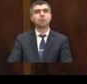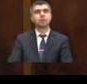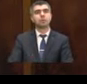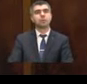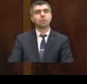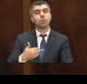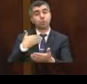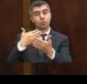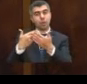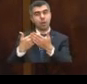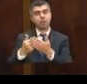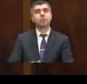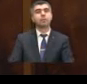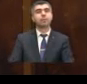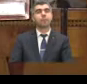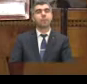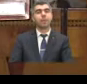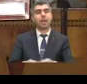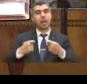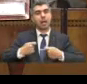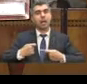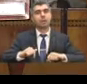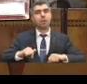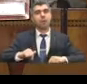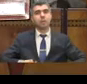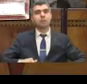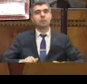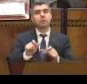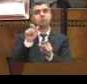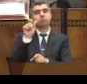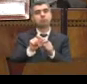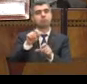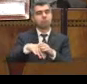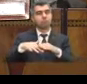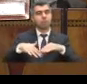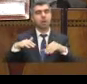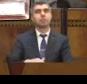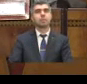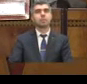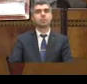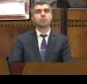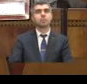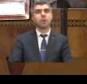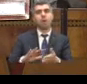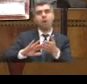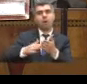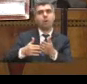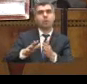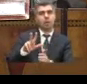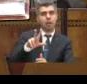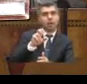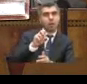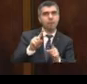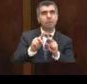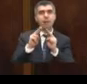السيد الرئيس، السيد الوزير، الوزيران المحترمان، السيدات، السادة النواب المحترمين، على خلاف ما عرفته العديد من دول